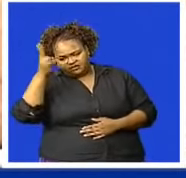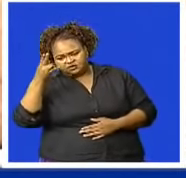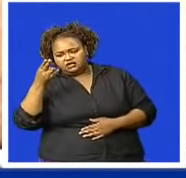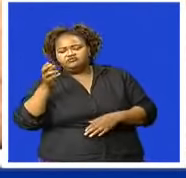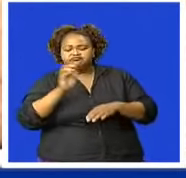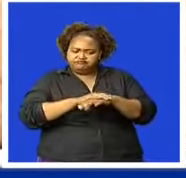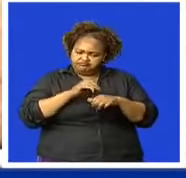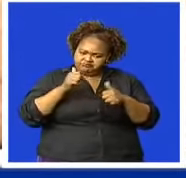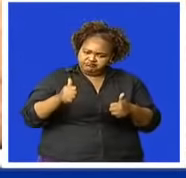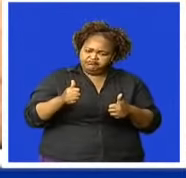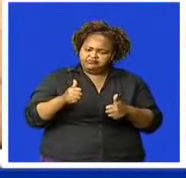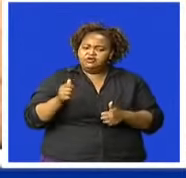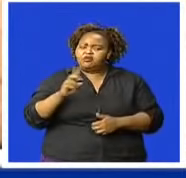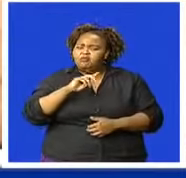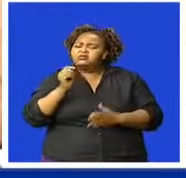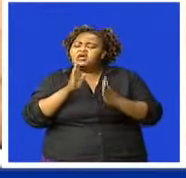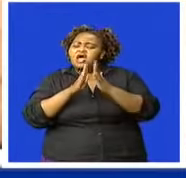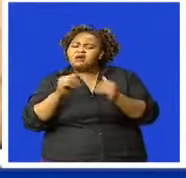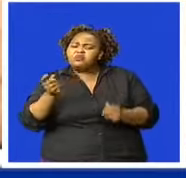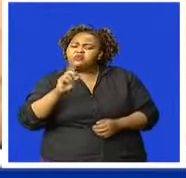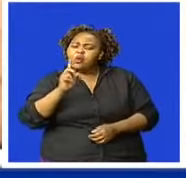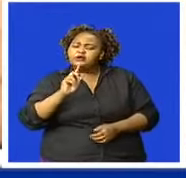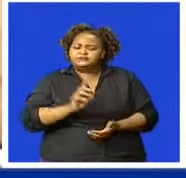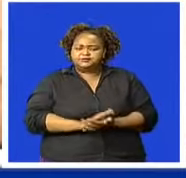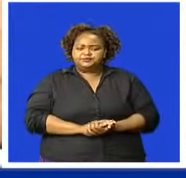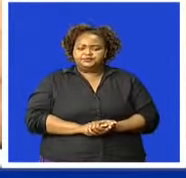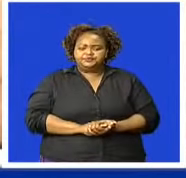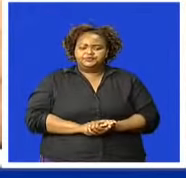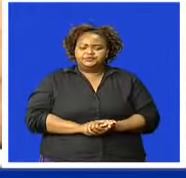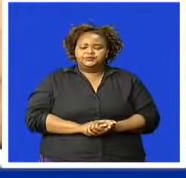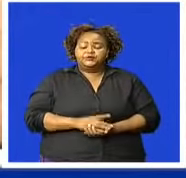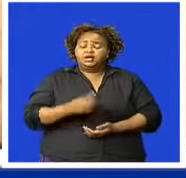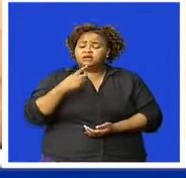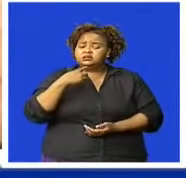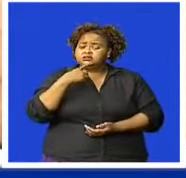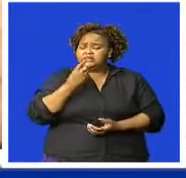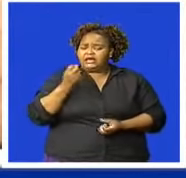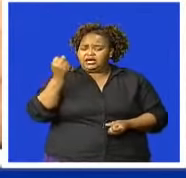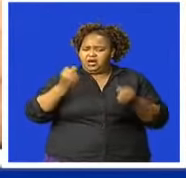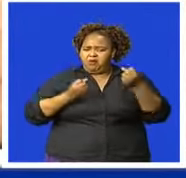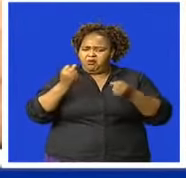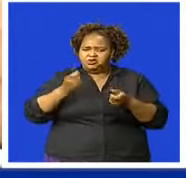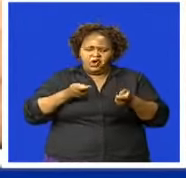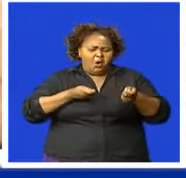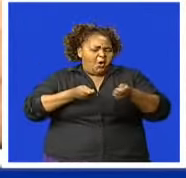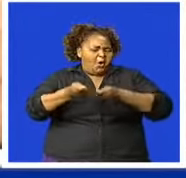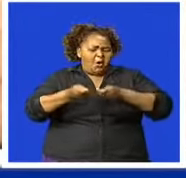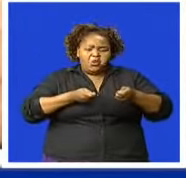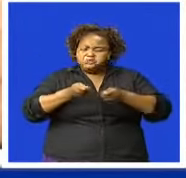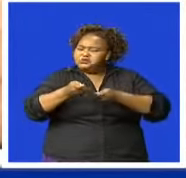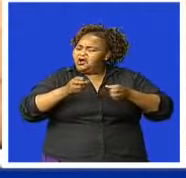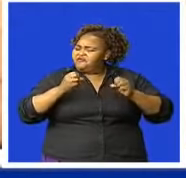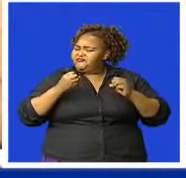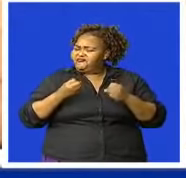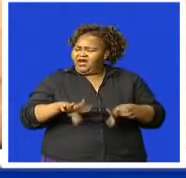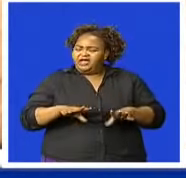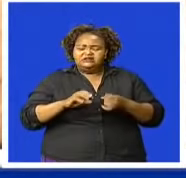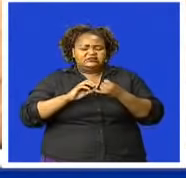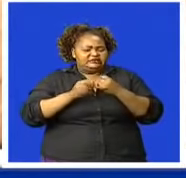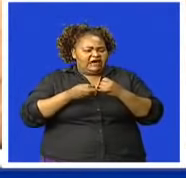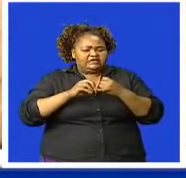kwendeke athi eish imoto ingehlulile kwi-controller, ngibathi ngayi-controller, ngibathi